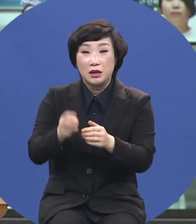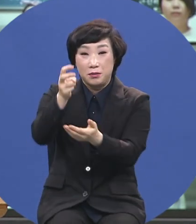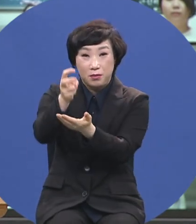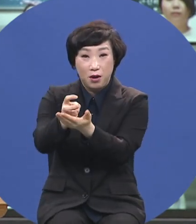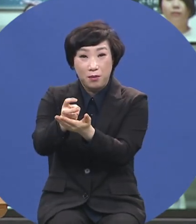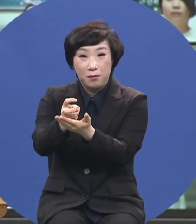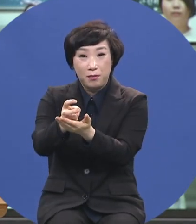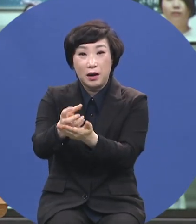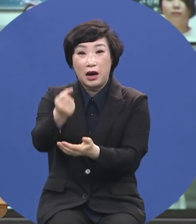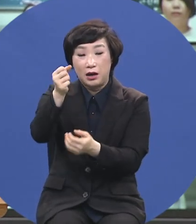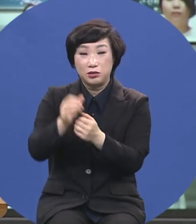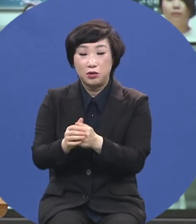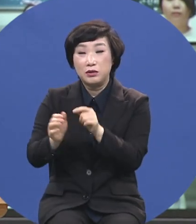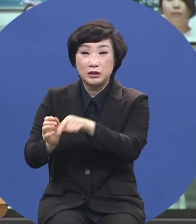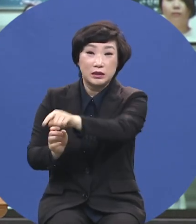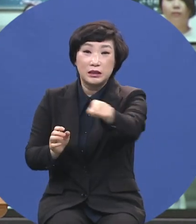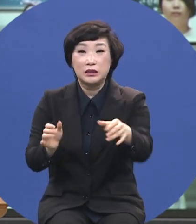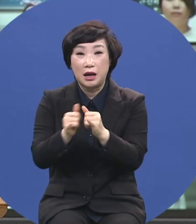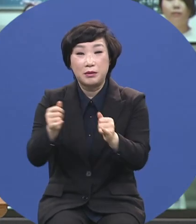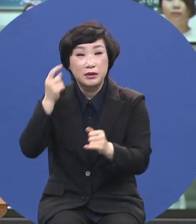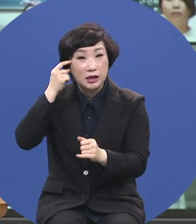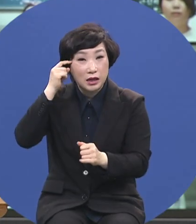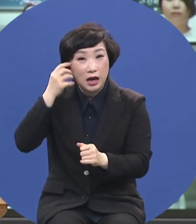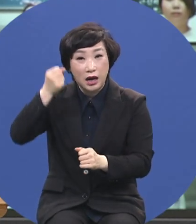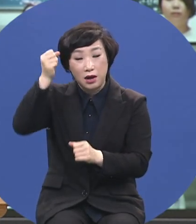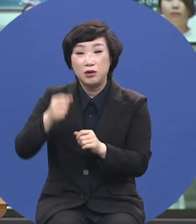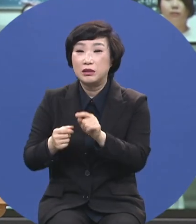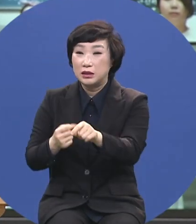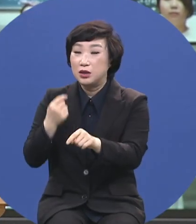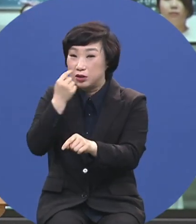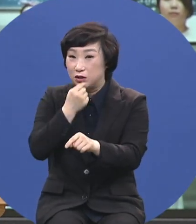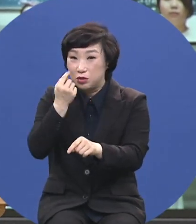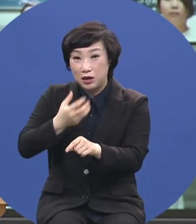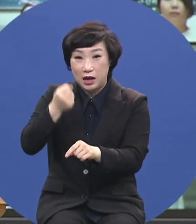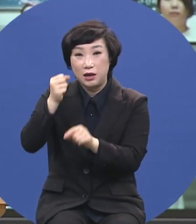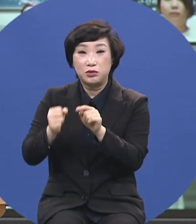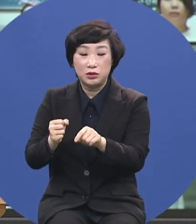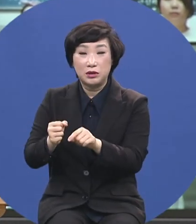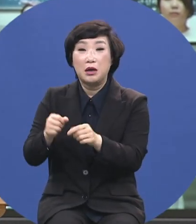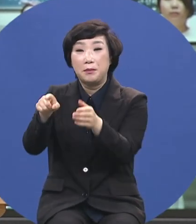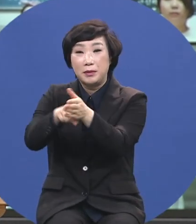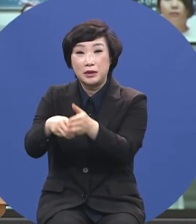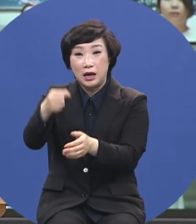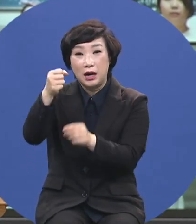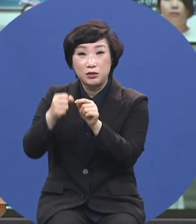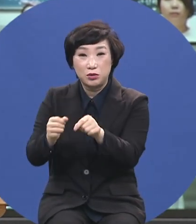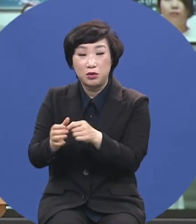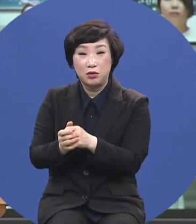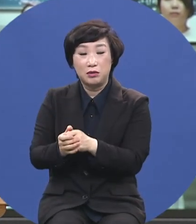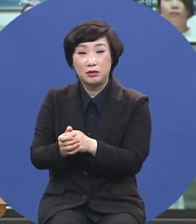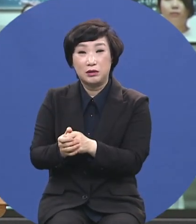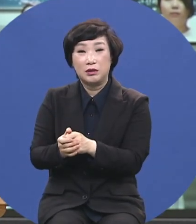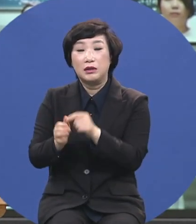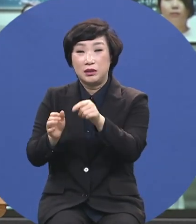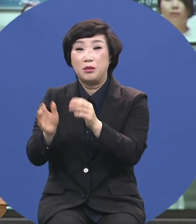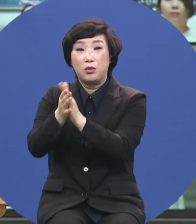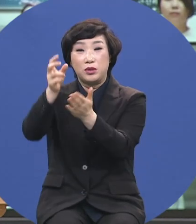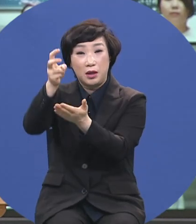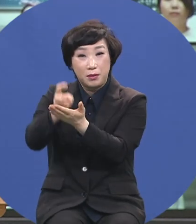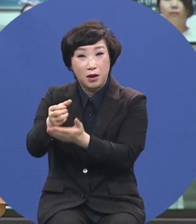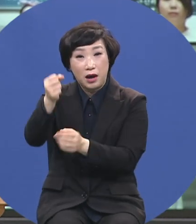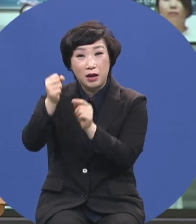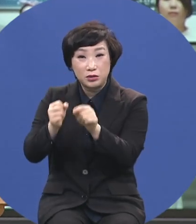법으로, 그들의 생각으로, 그들의 이론으로, 그들의 믿음으로, 그들의